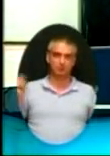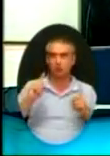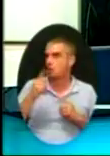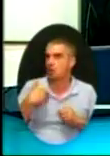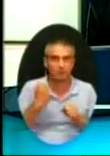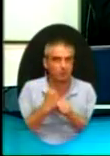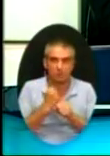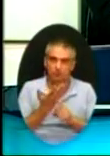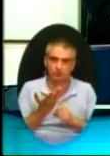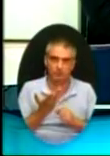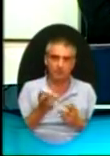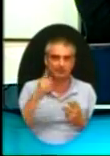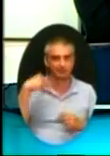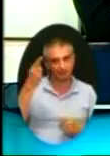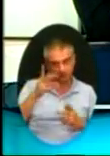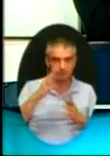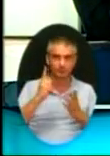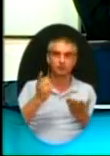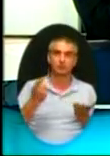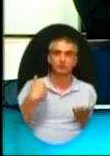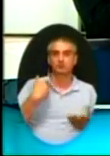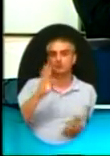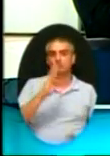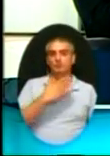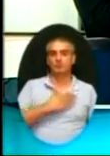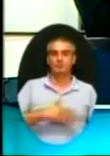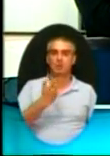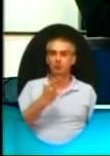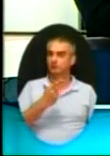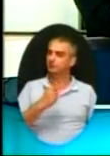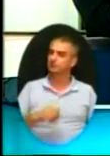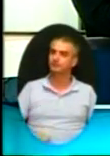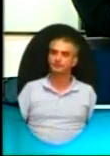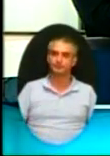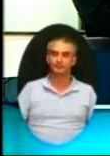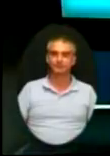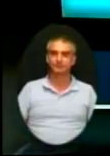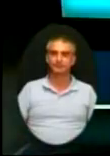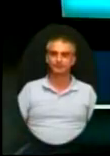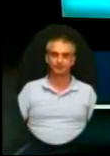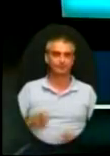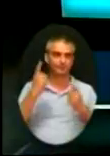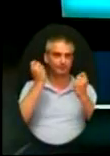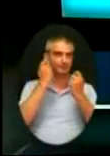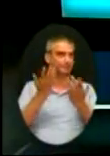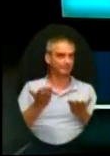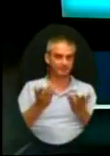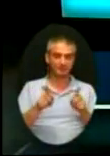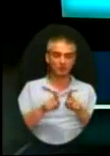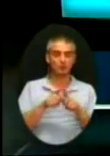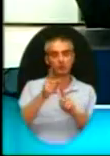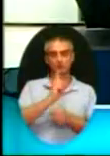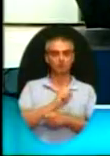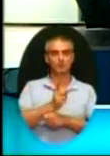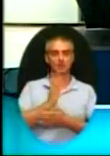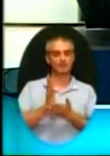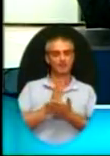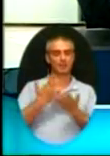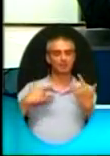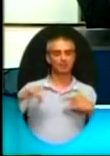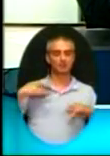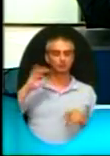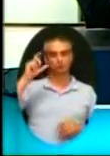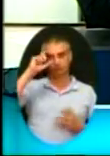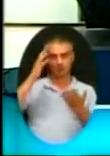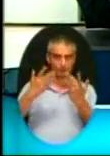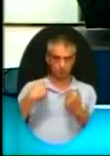הייתי הולך לזה. כי סביר להניח שזה מה שנתניהו רוצה. יריב, תן לו להשלים ואז תגיב. זה מדהים, זה כאילו, אתה ישר מכין כבר את התירוצים